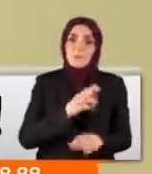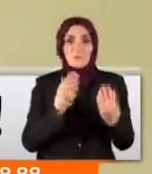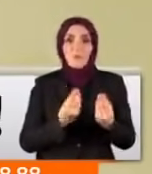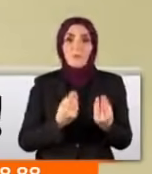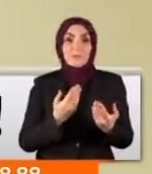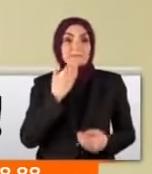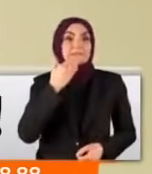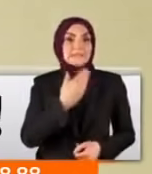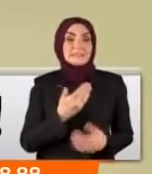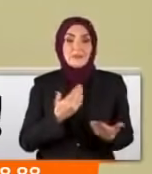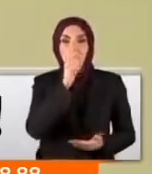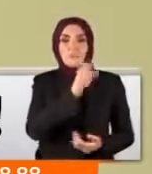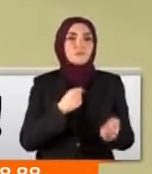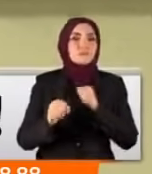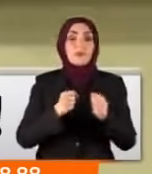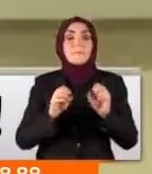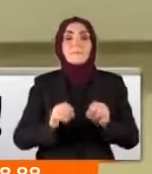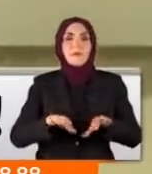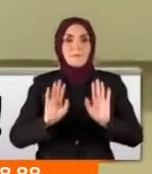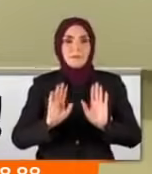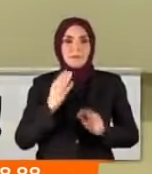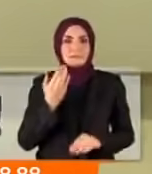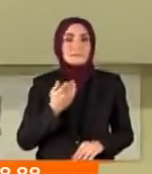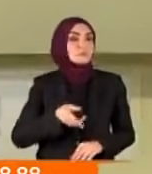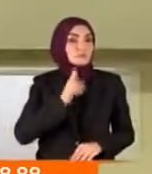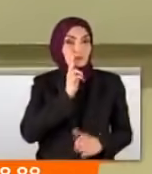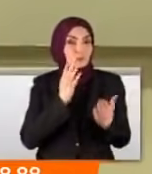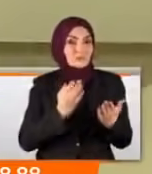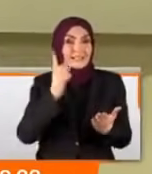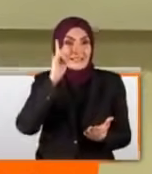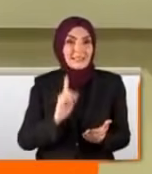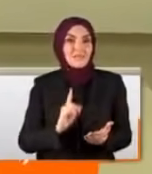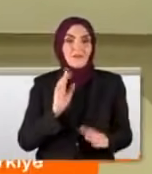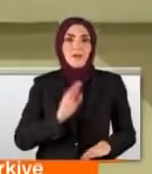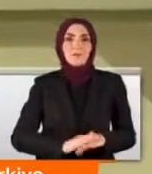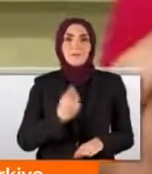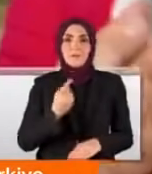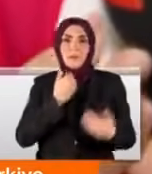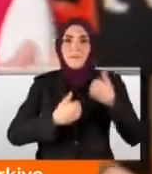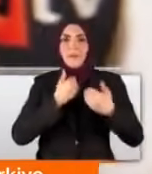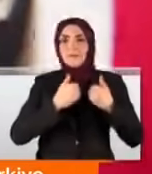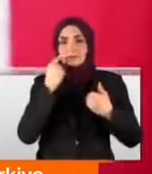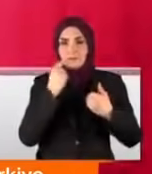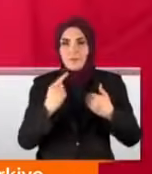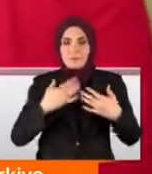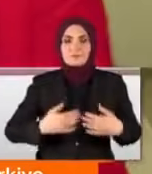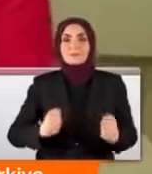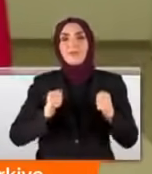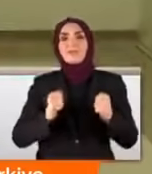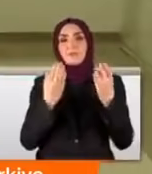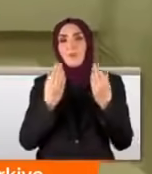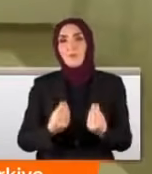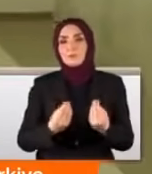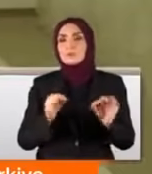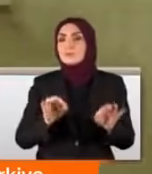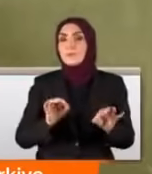mücadeleyi bırakmadı ve sonunda ilk kez yapılan bir ameliyatla sağlığına kavuştu. Şimdi